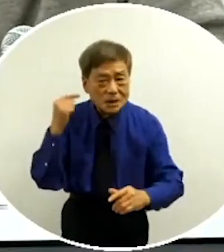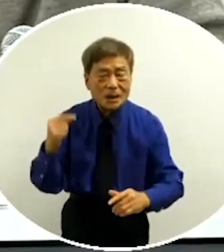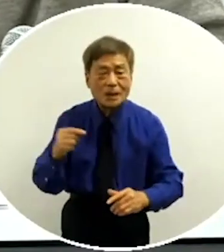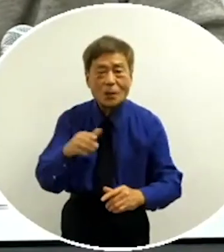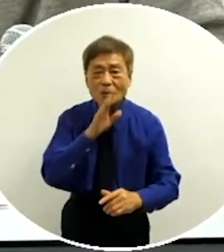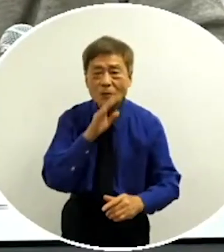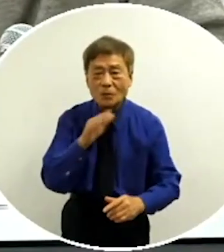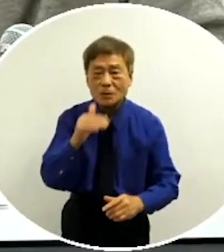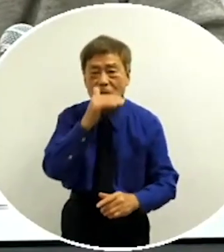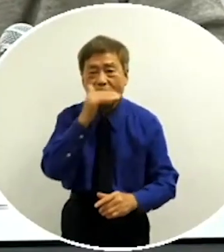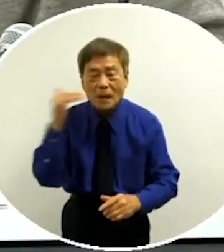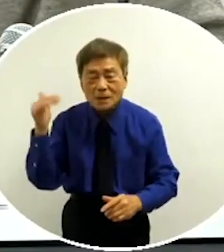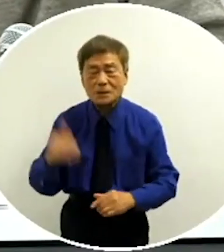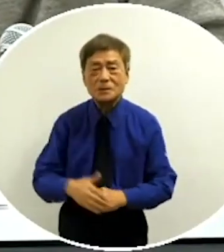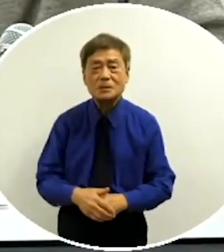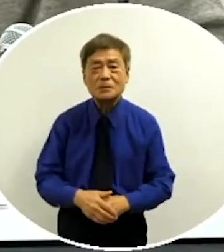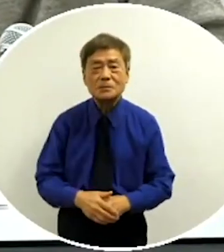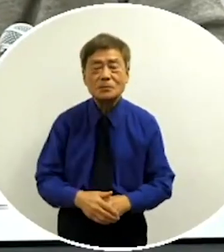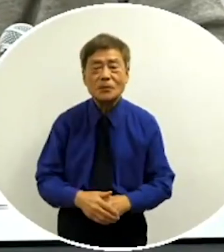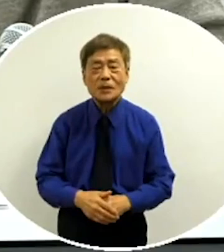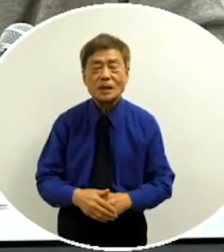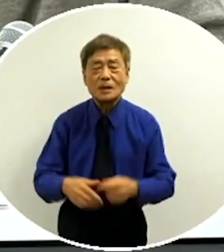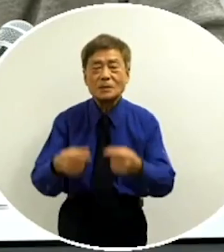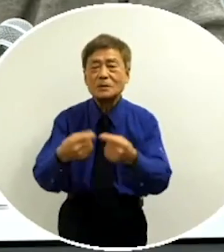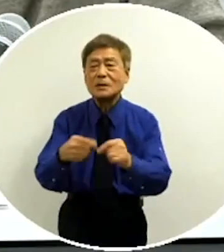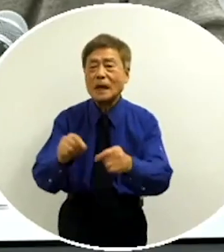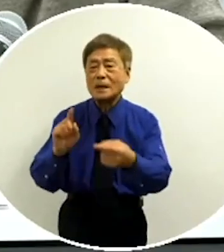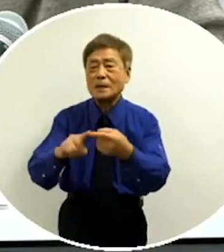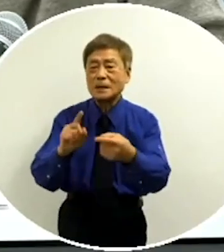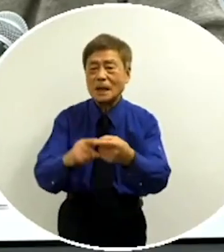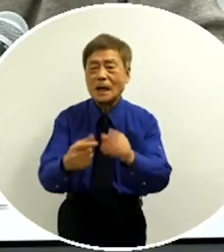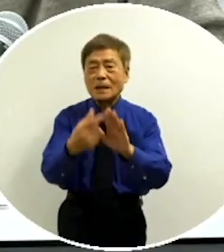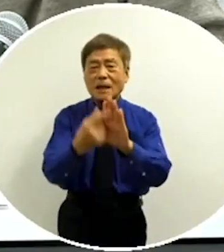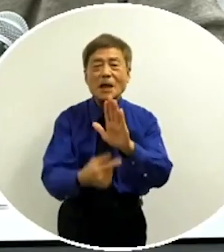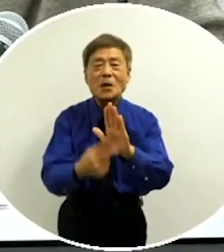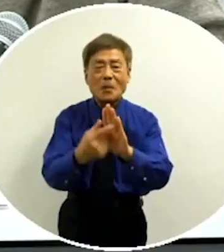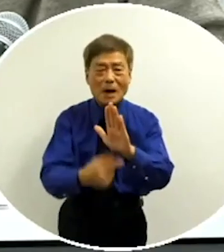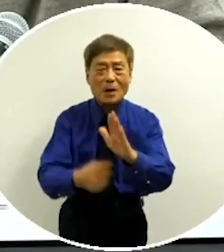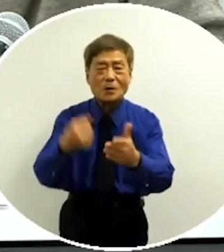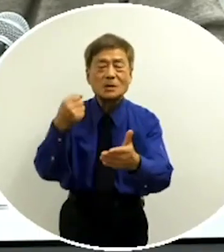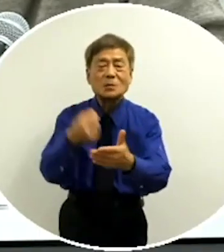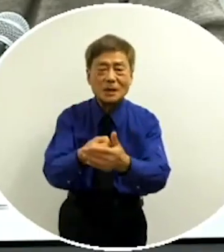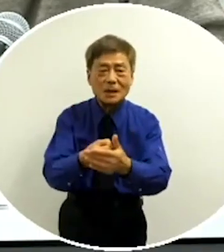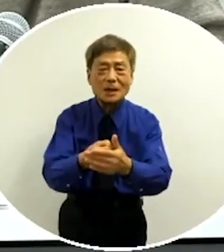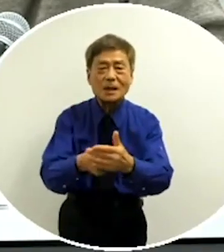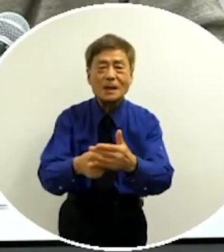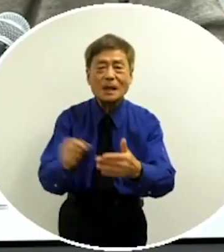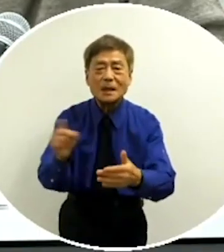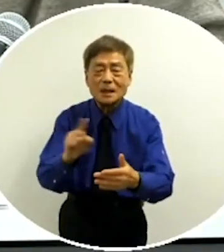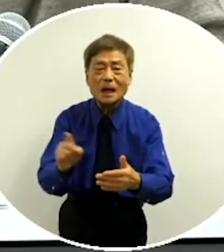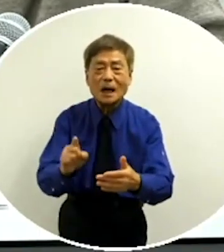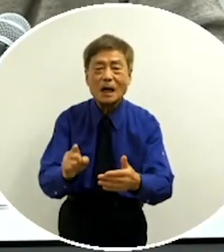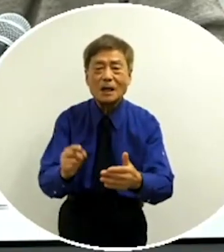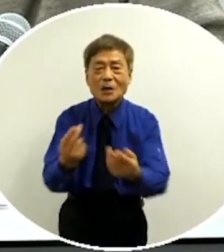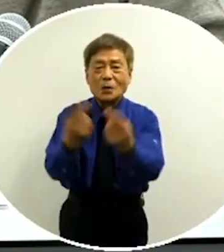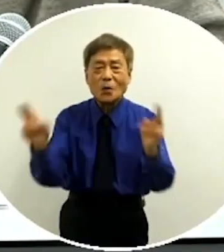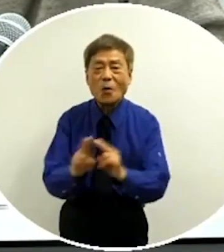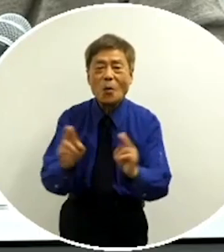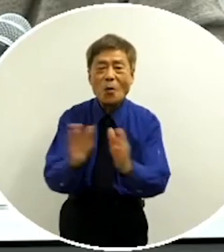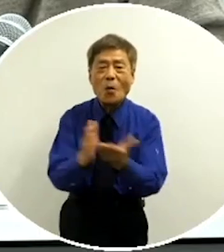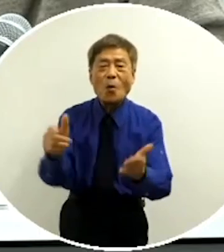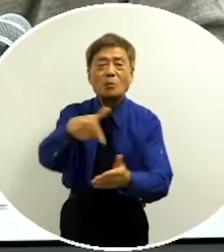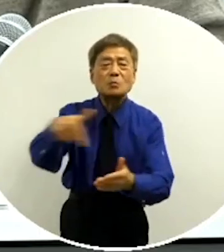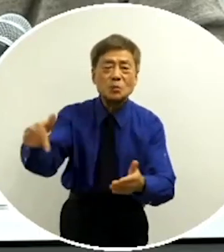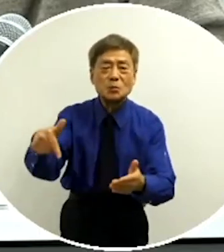ことをやるためには具体的なテーマを決めるということがすぐだから例えば当然も知らん顔やるとすれば今年1年は